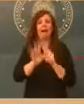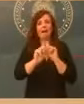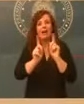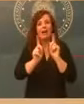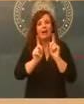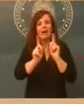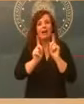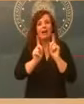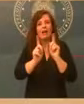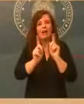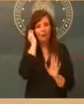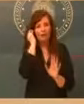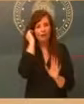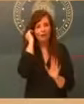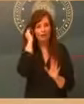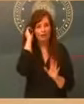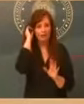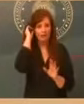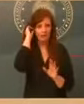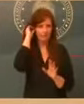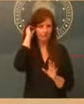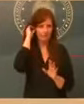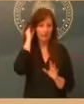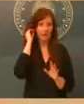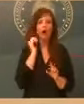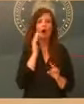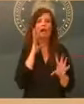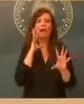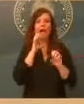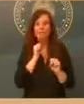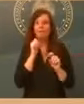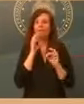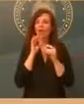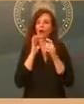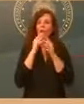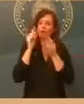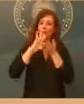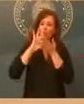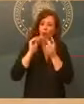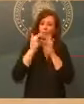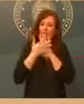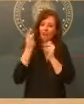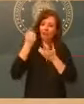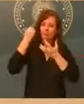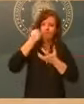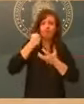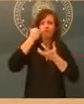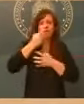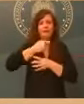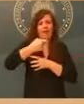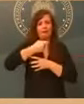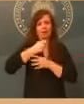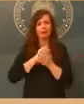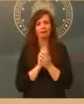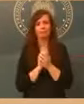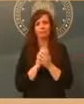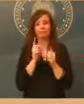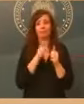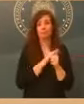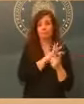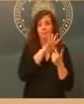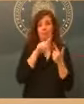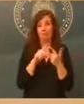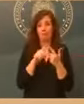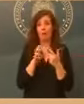un'iniezione costante invece sul breve periodo e questa la rivolgo alla ministra Zolina